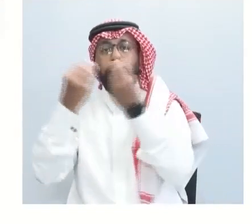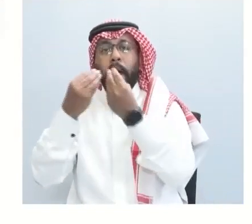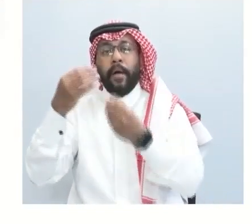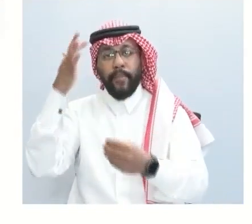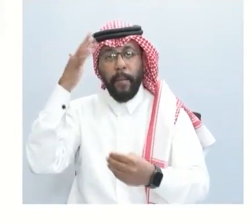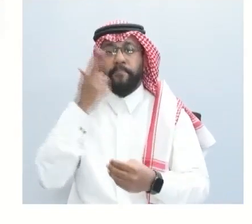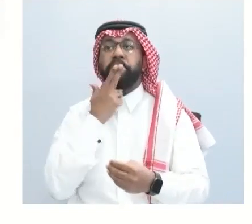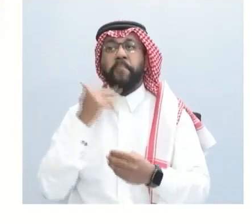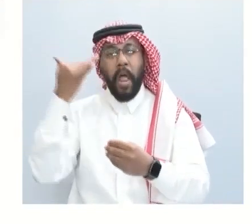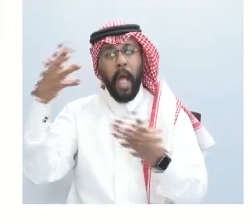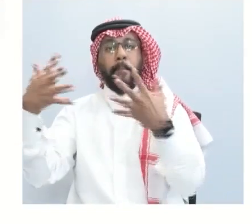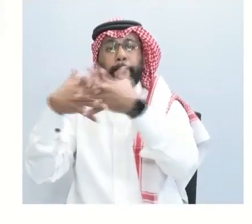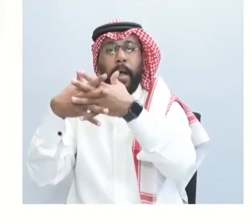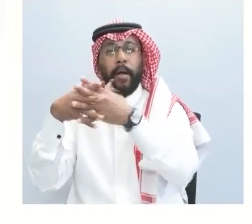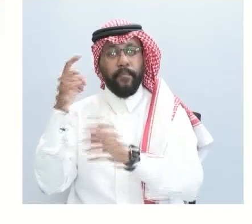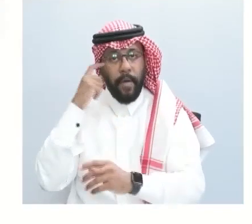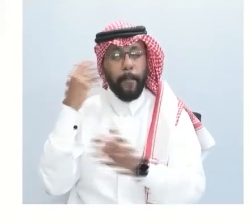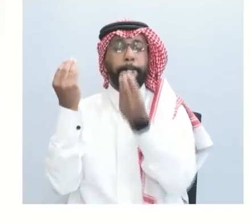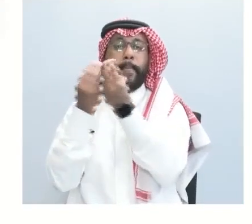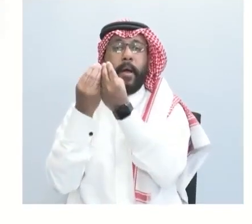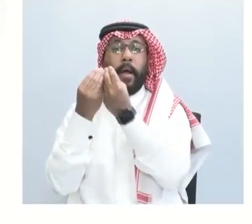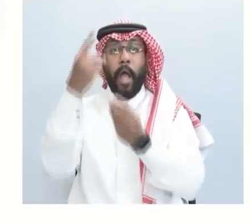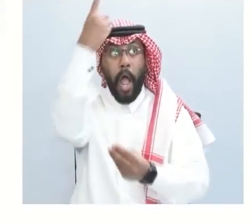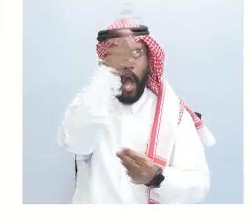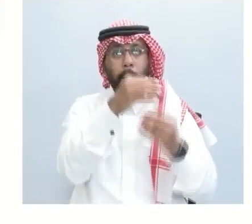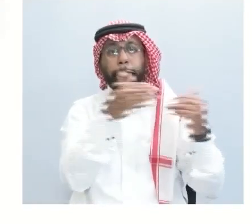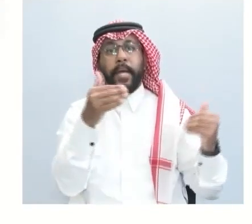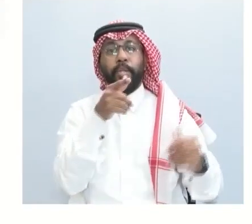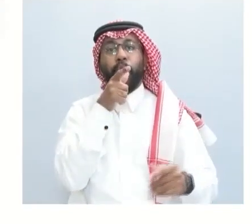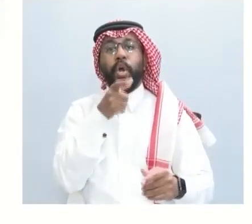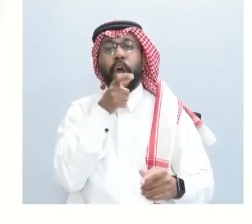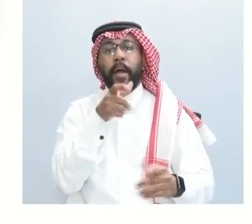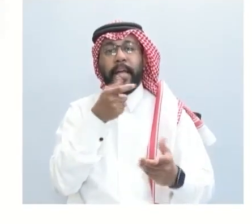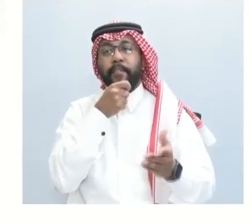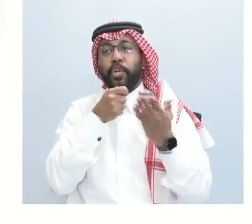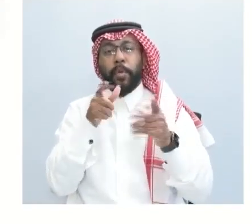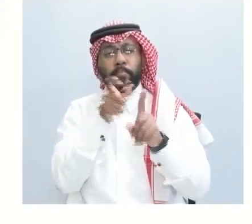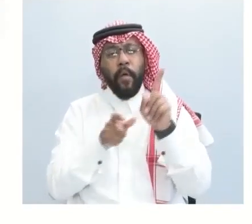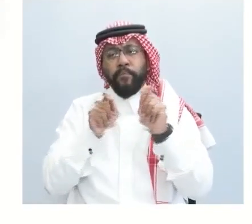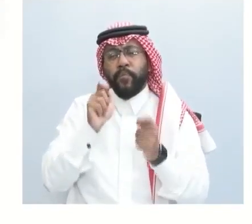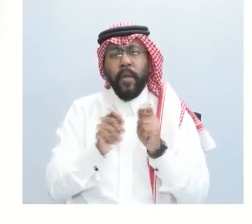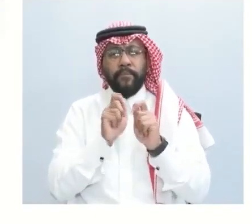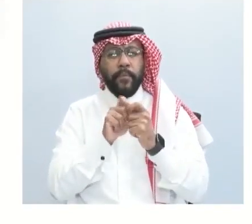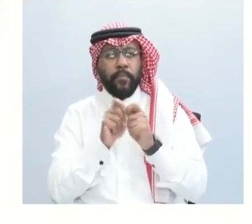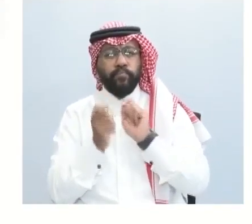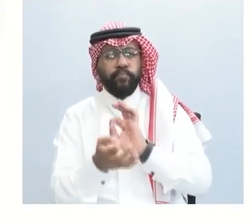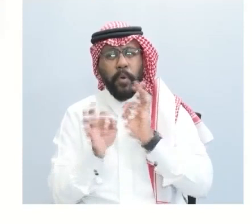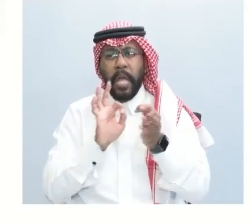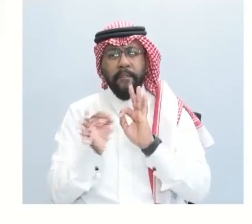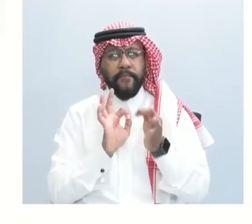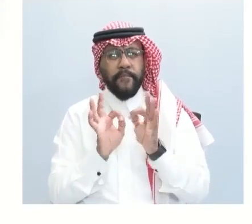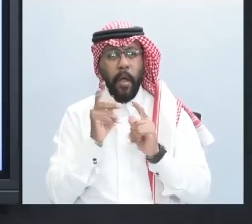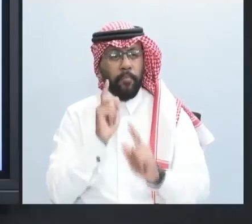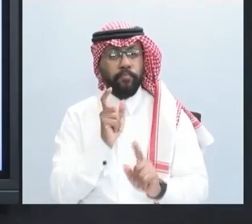والتوجيه اذا شعور المسؤوليه الموهبه والرصيد العلمي والذات الثقاف طبعا الموهبه والخطابه و معرفه فن الخطابه